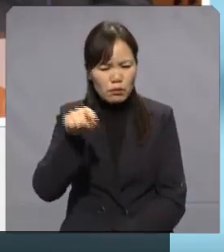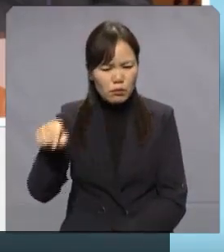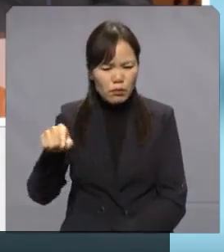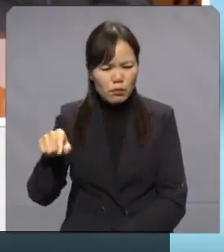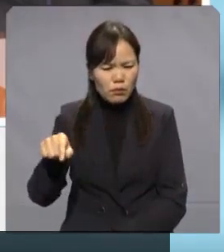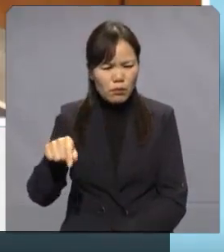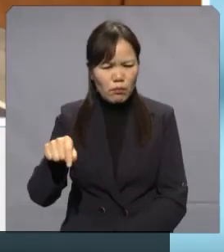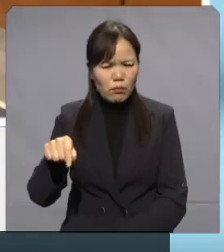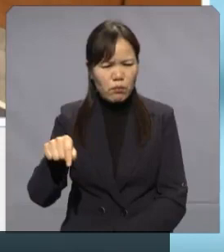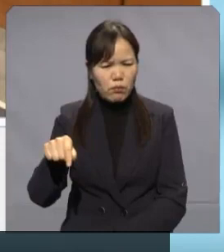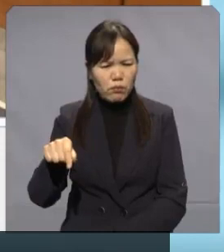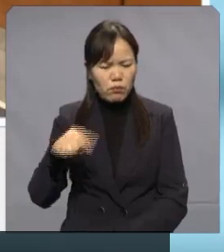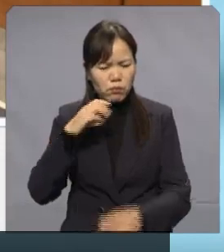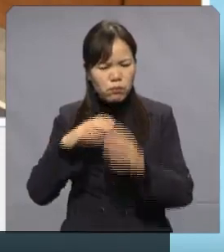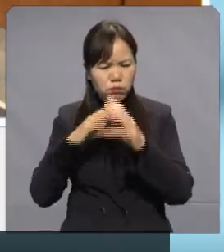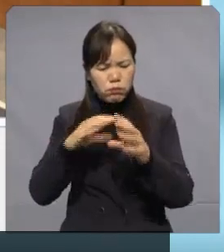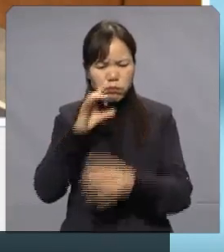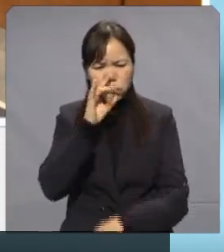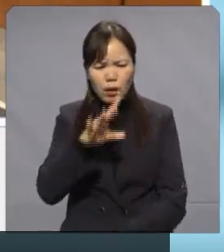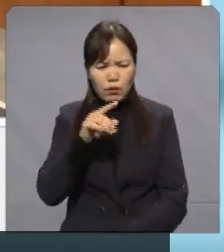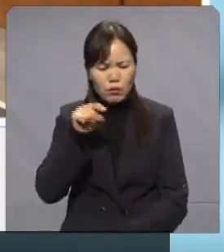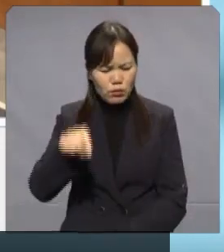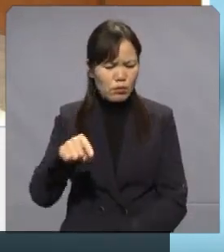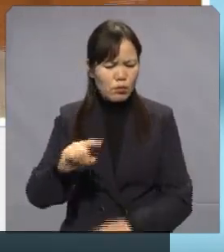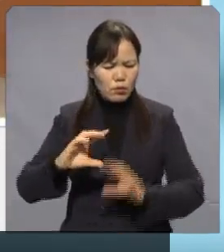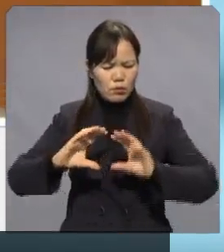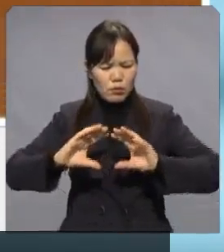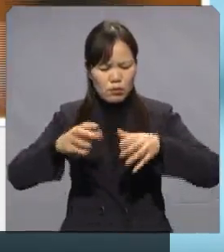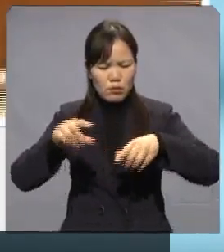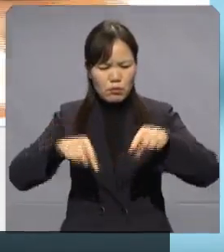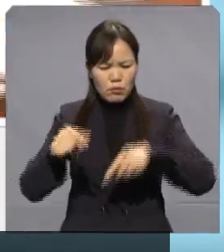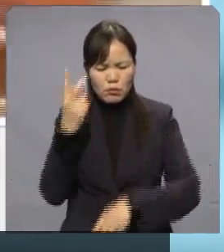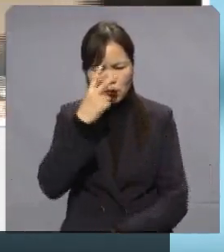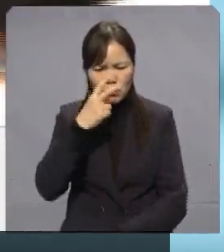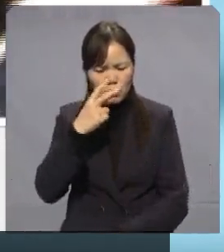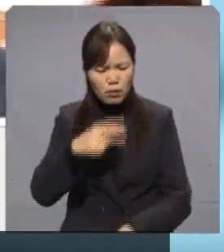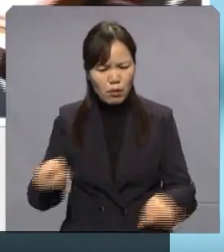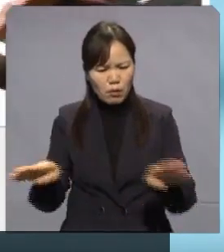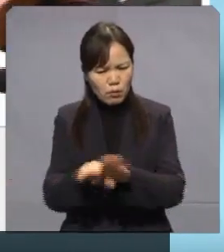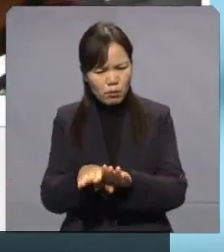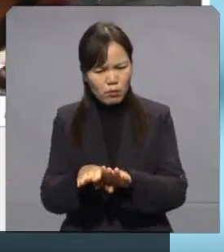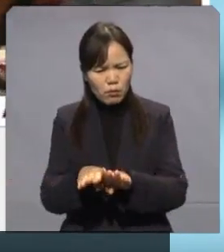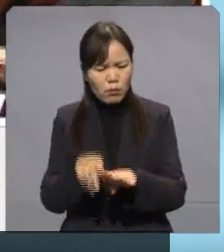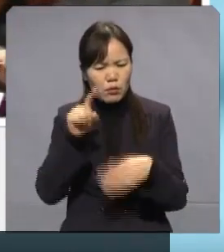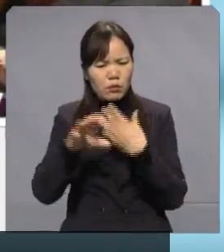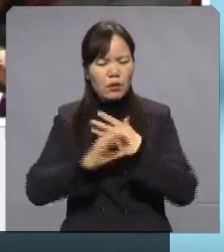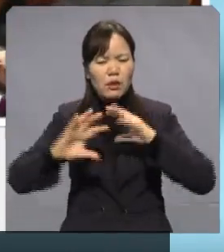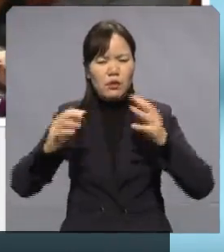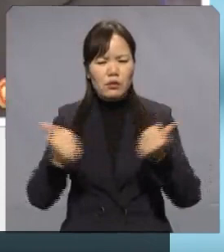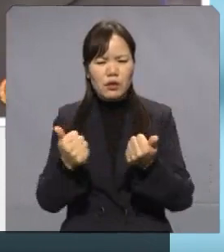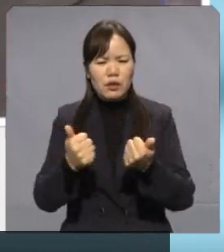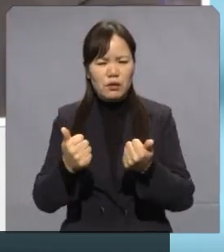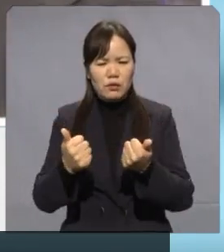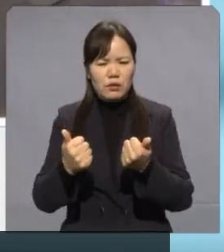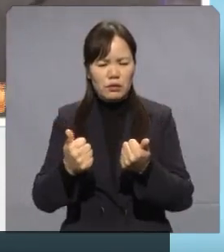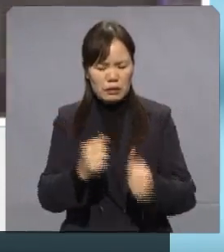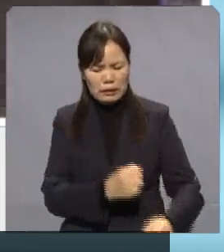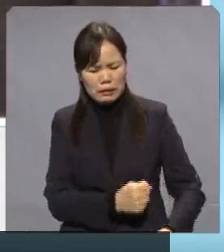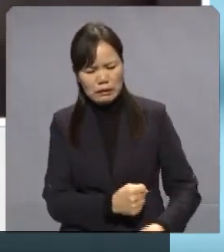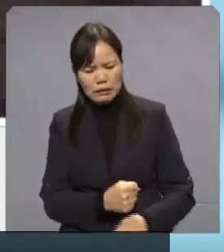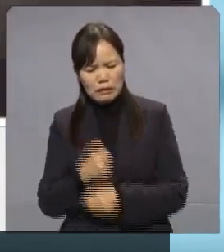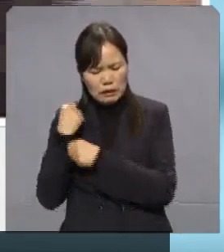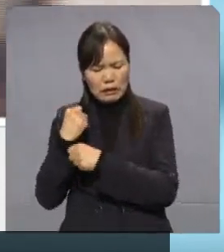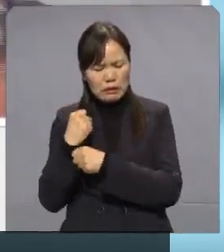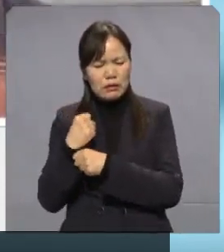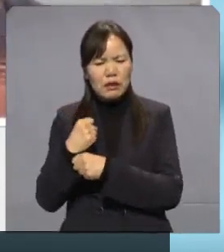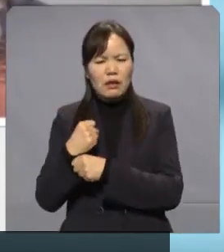바터하고 뭐 소통하다가 안 되니까 이것도 안 하겠다 보이콧한다라고 하는 것은 국회의원의 책무를 다하지 않는 걸로 비춰질 가능성이 높기 때문에 저는 기본적으로